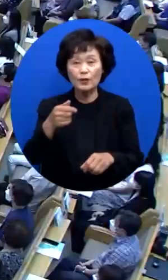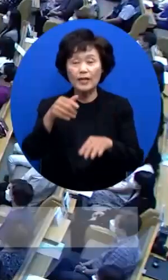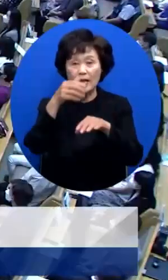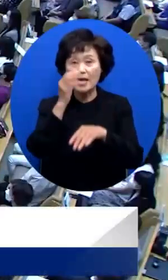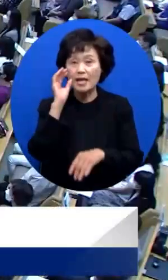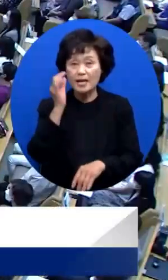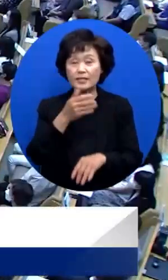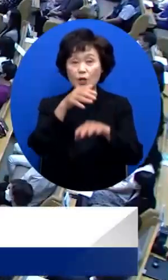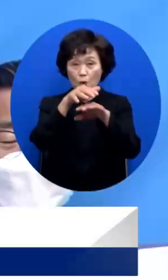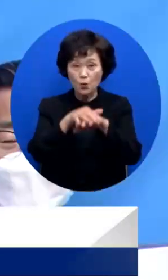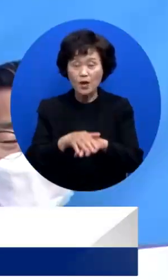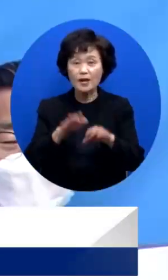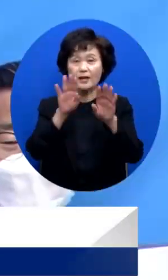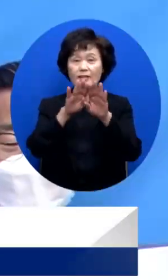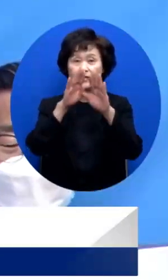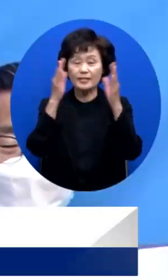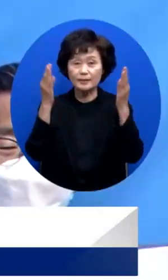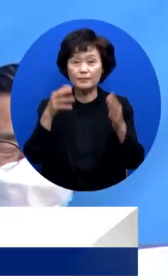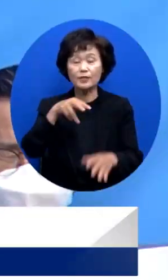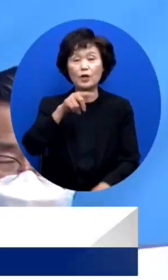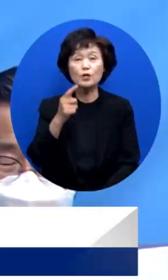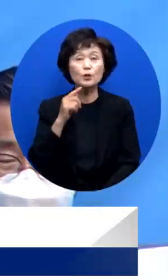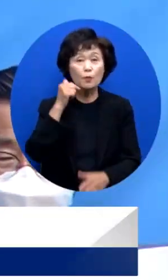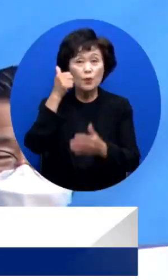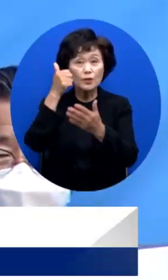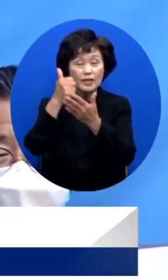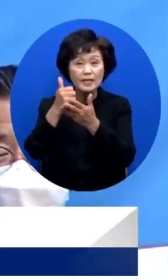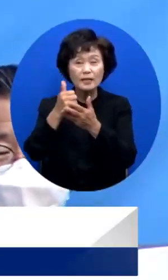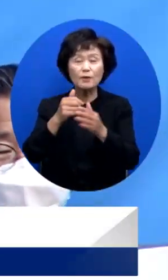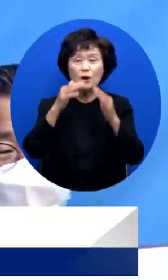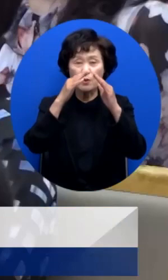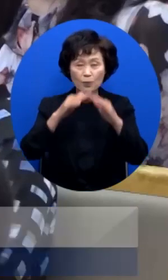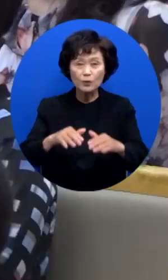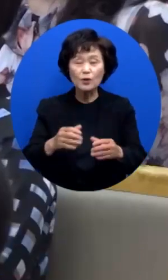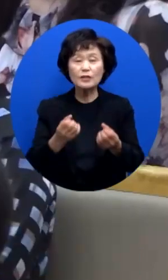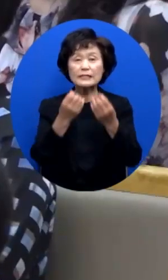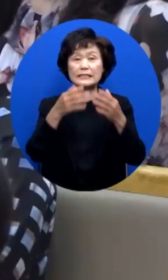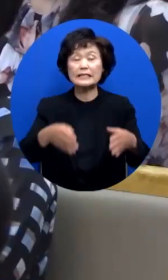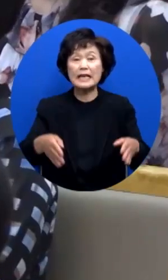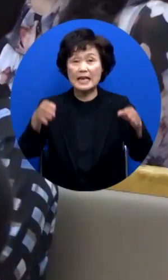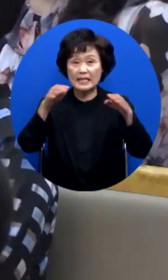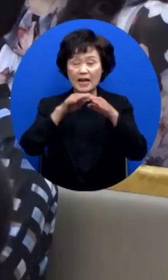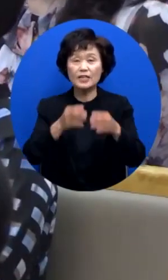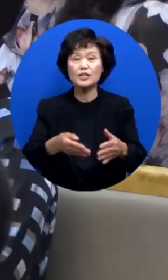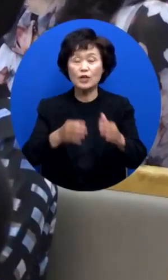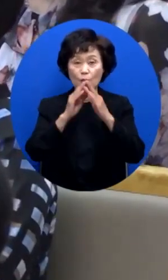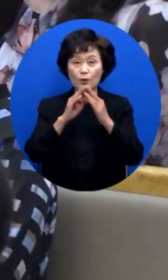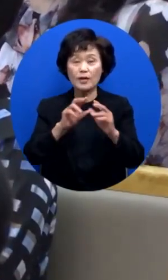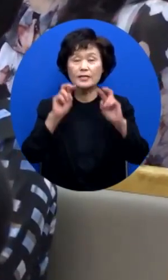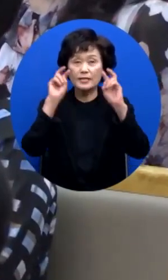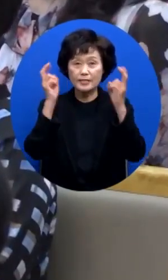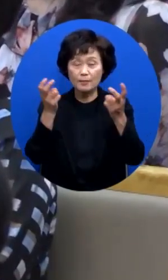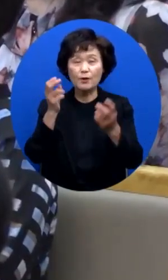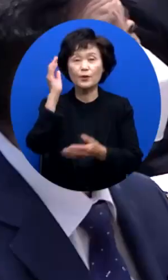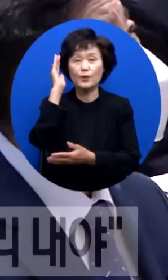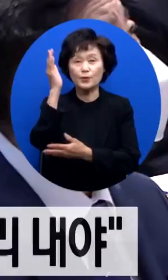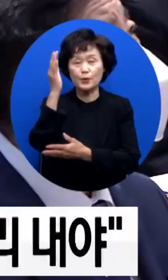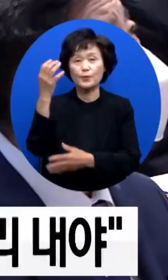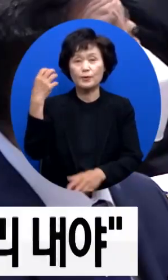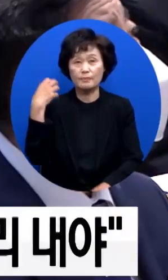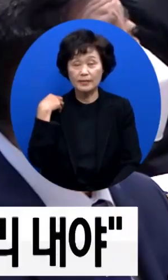성유 에서는 새에덴교회 소강석 목사가 무너진 제단을 세우라 를 제목으로 설교 했습니다 손 목사는 예배에서